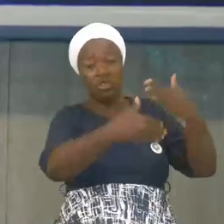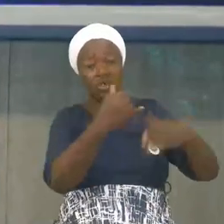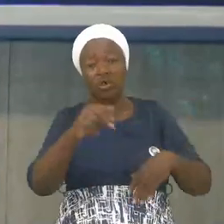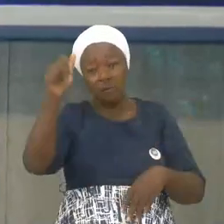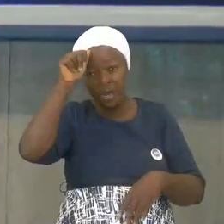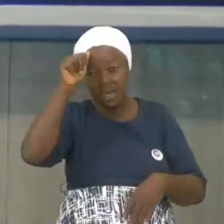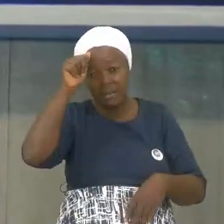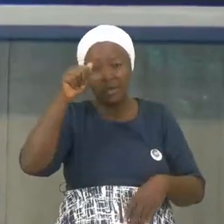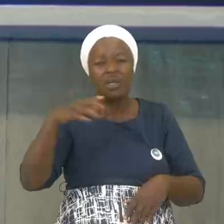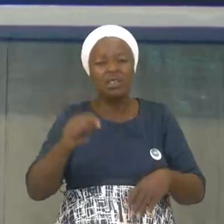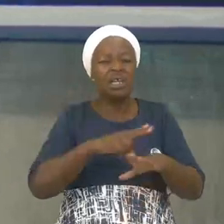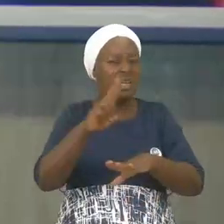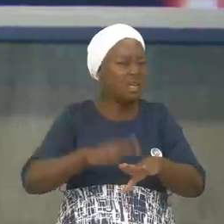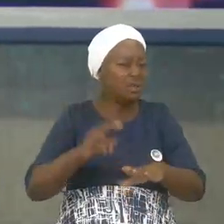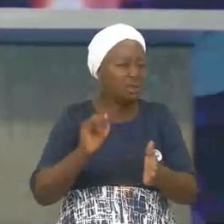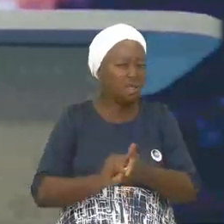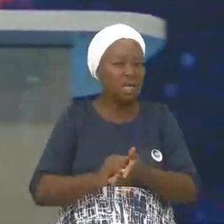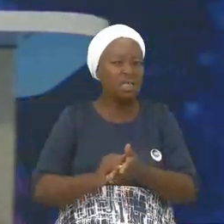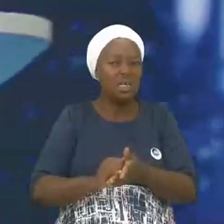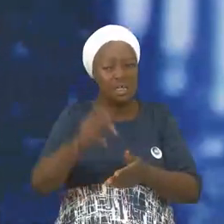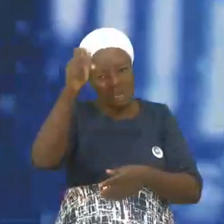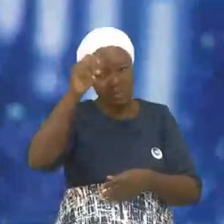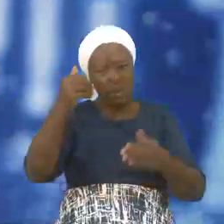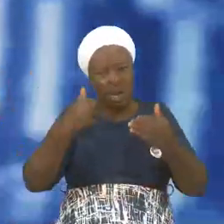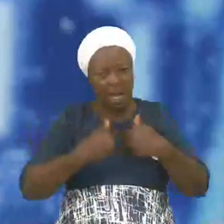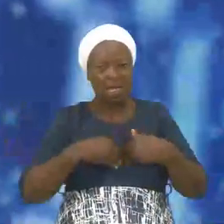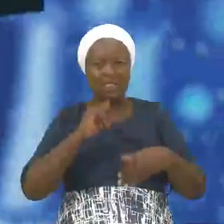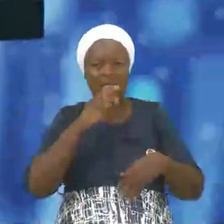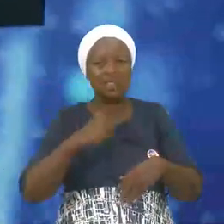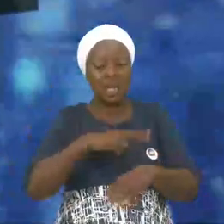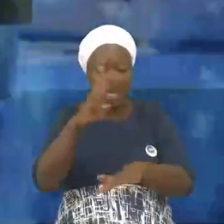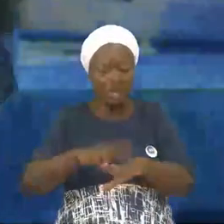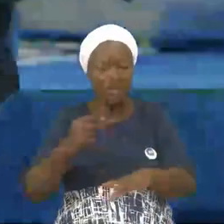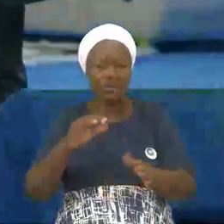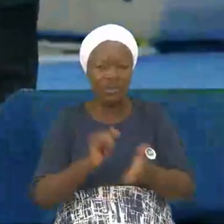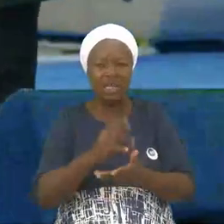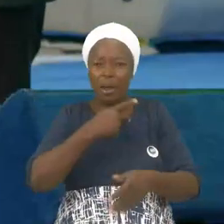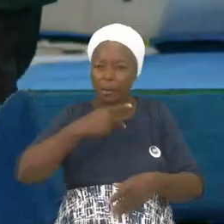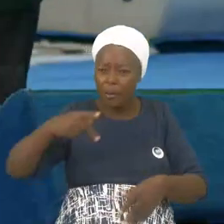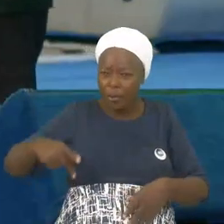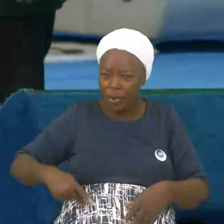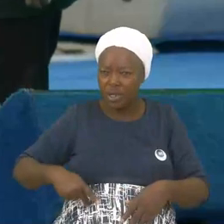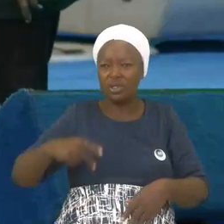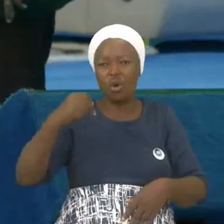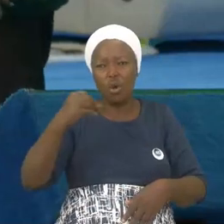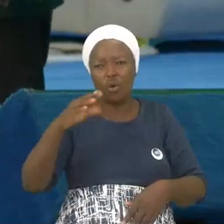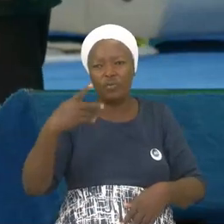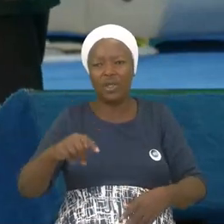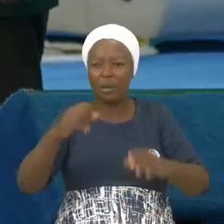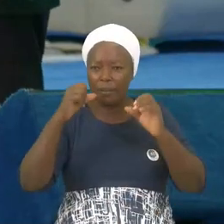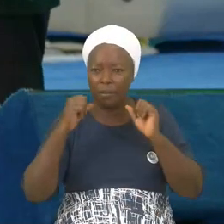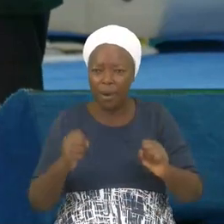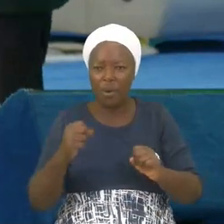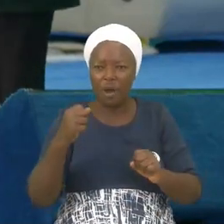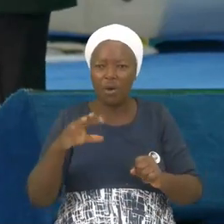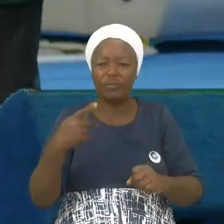Tous les descendants d'Adam, tous les descendants de la postérité d'Adam, la nature que nous avons, c'est la nature